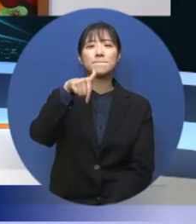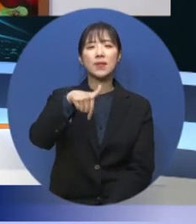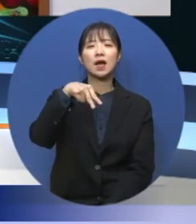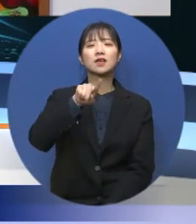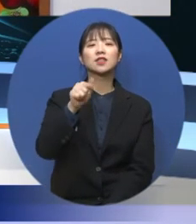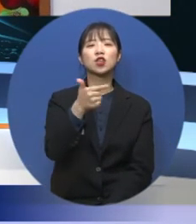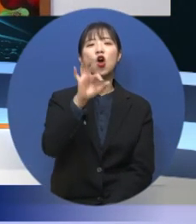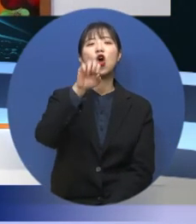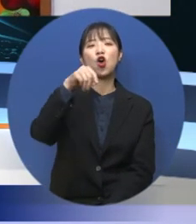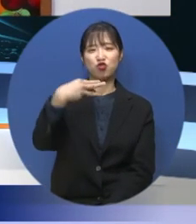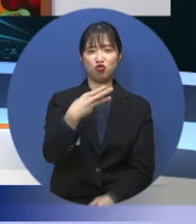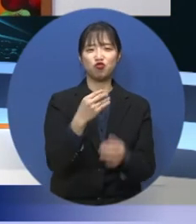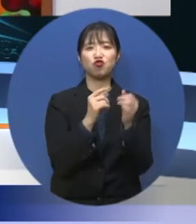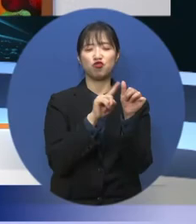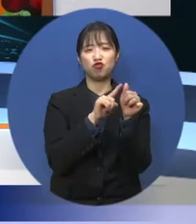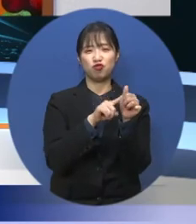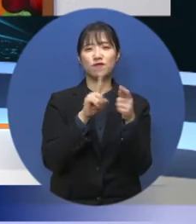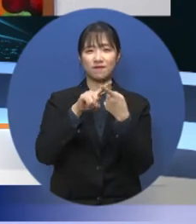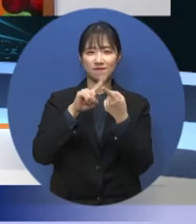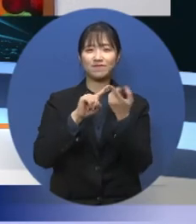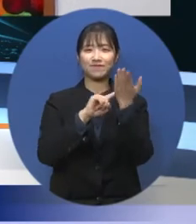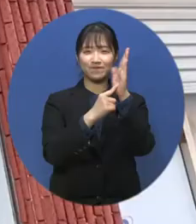열렸습니다. 보도에 이소영 기자입니다.